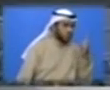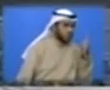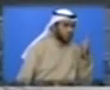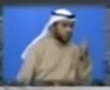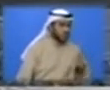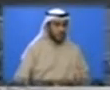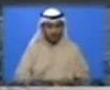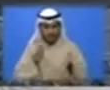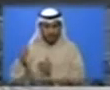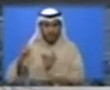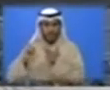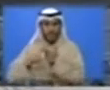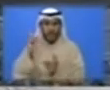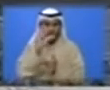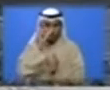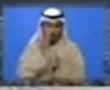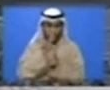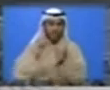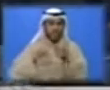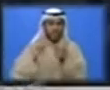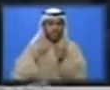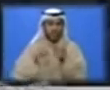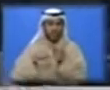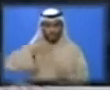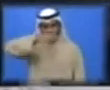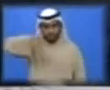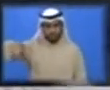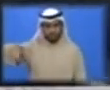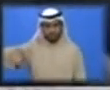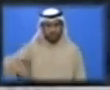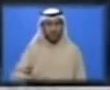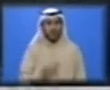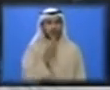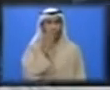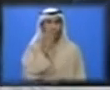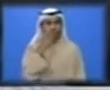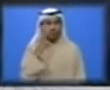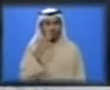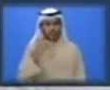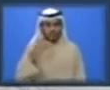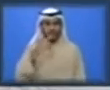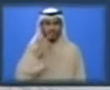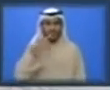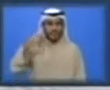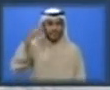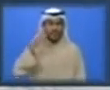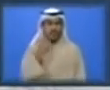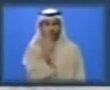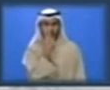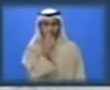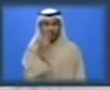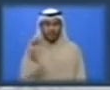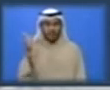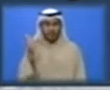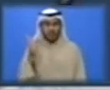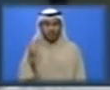شراء طائرات من طراز A350 على أن تبدأ عملية التسليم في عام